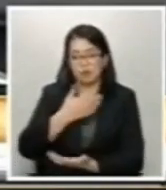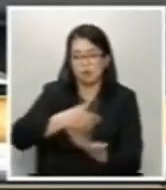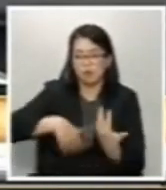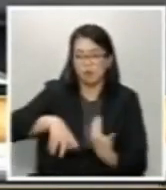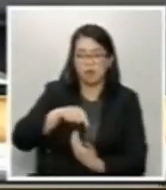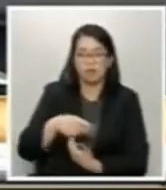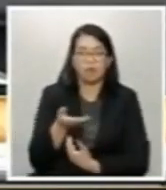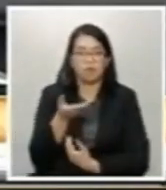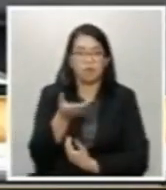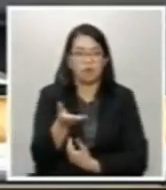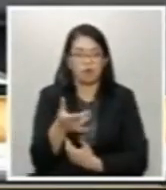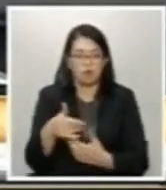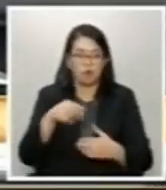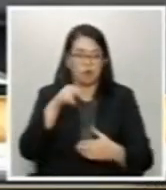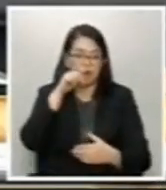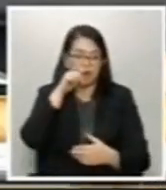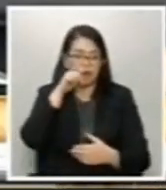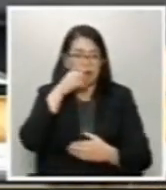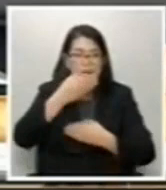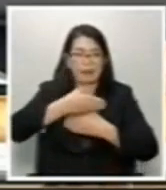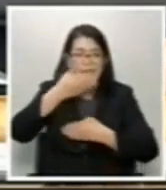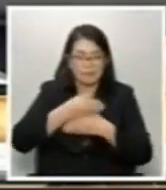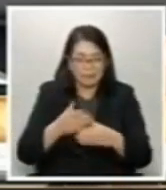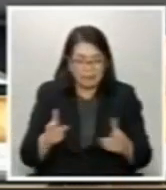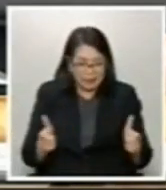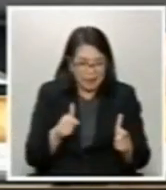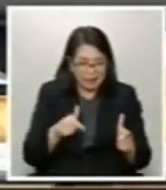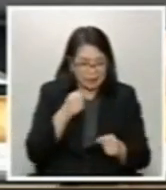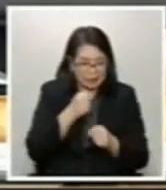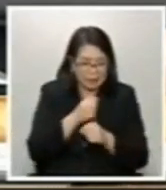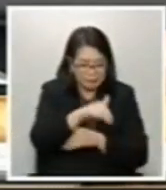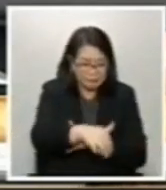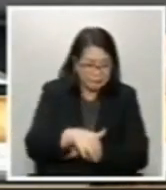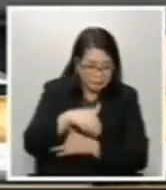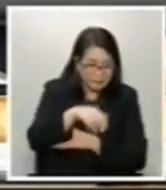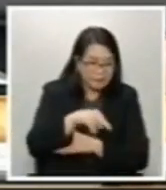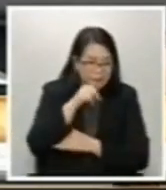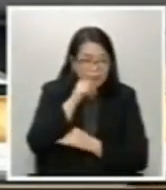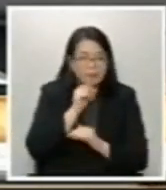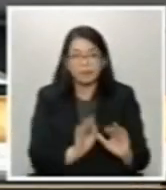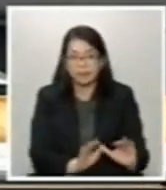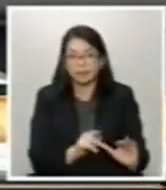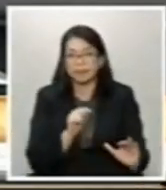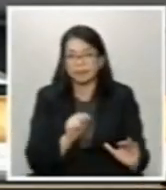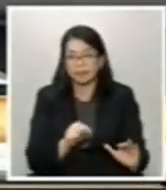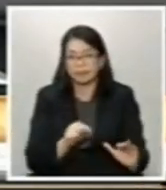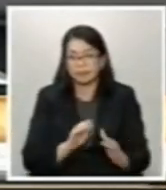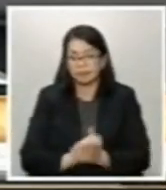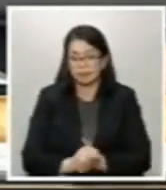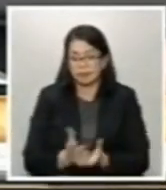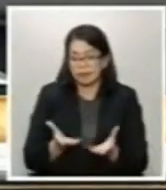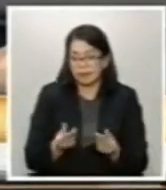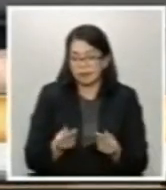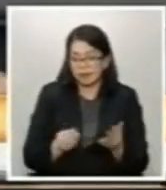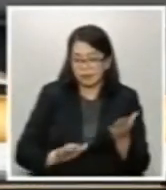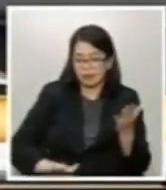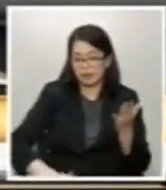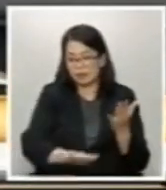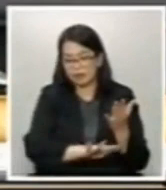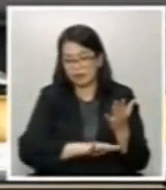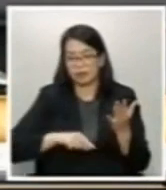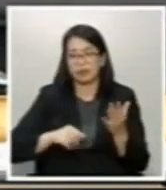องขออ่างเก็บน้ำเพราะว่าในพื้นที่นั้นได้มีพื้นที่นสร